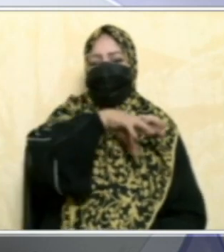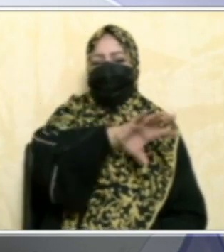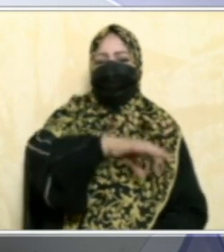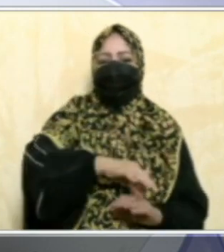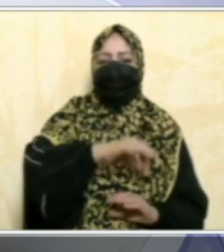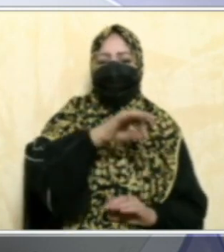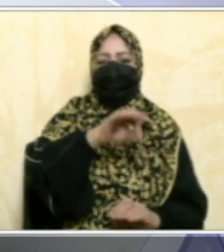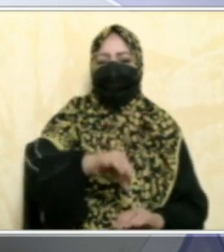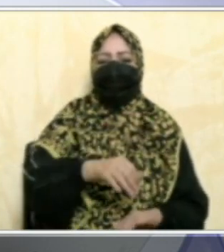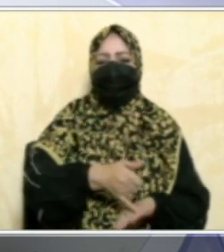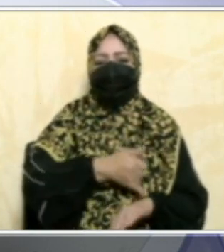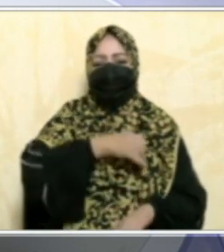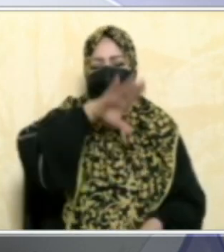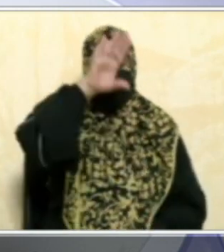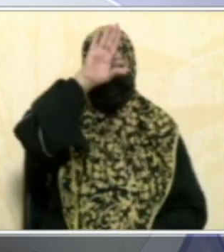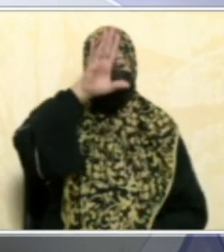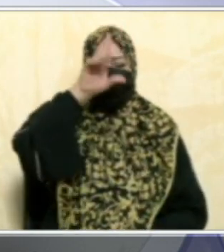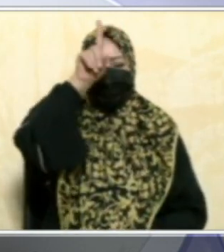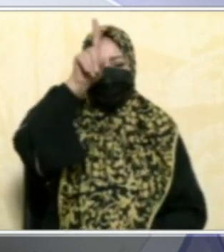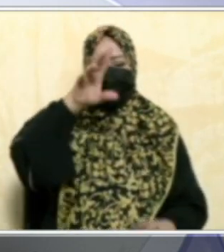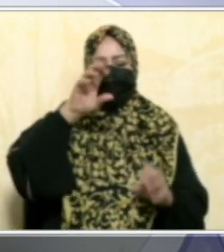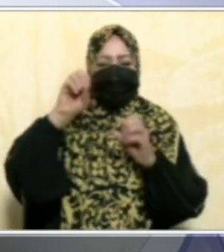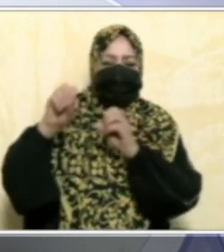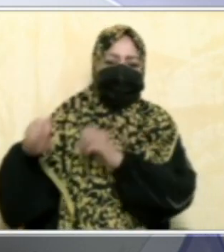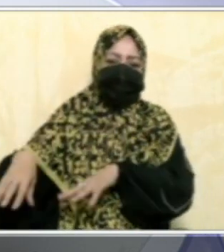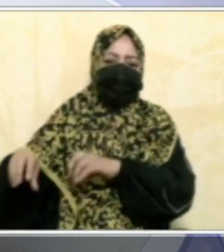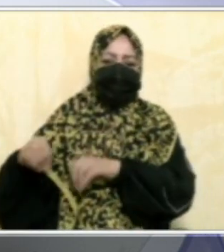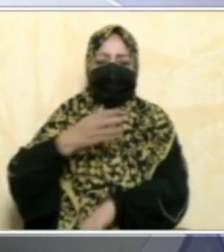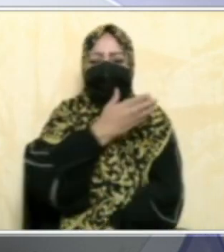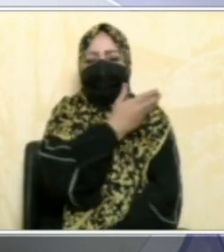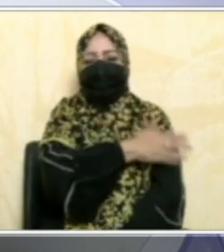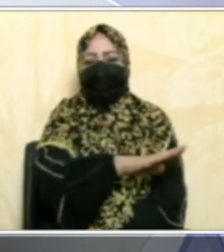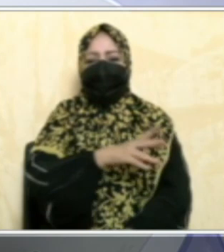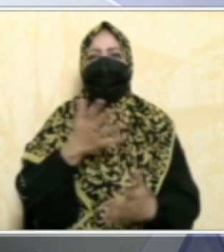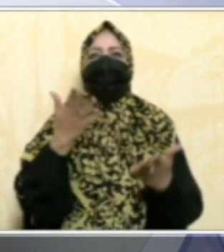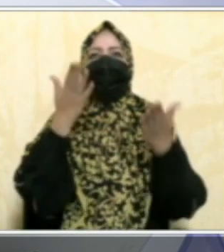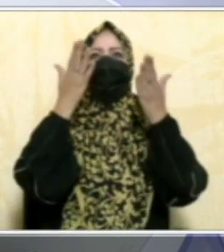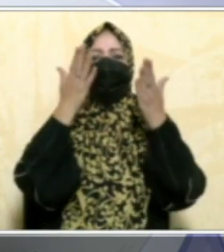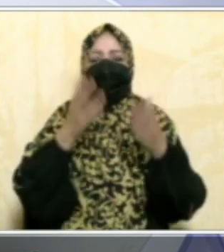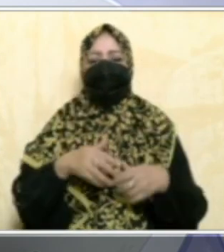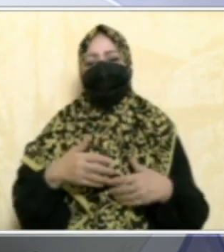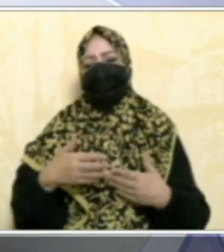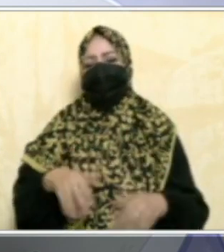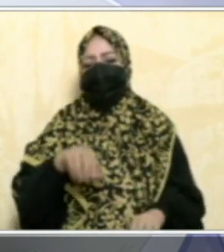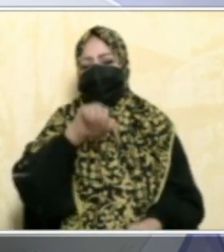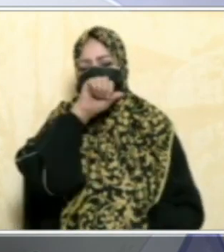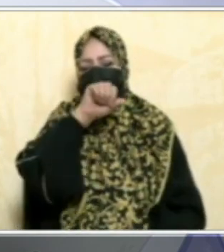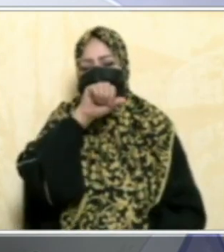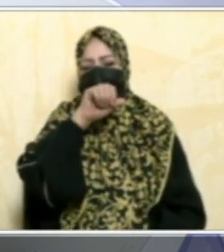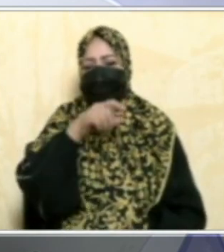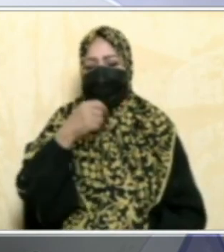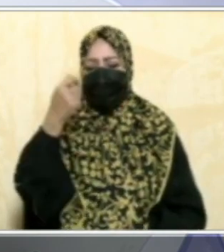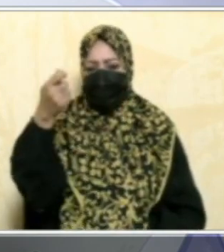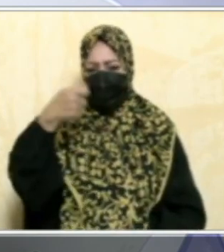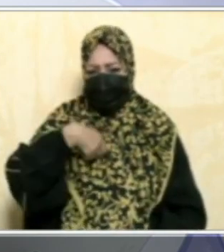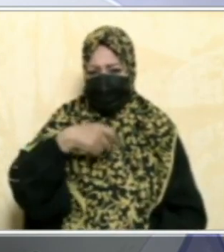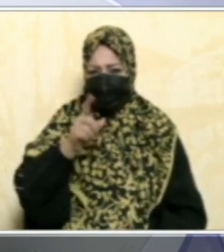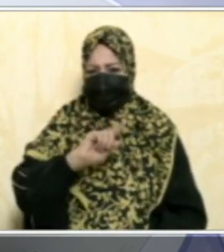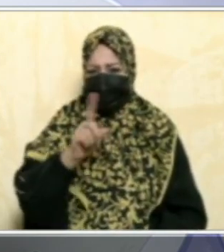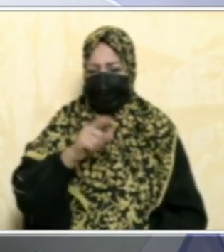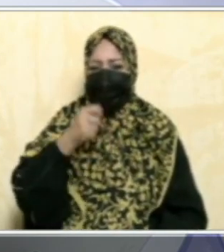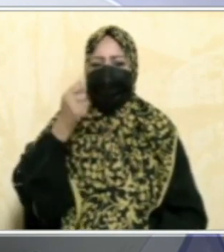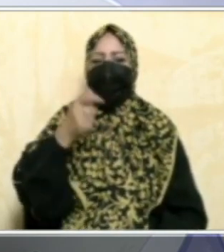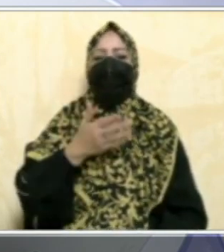الثواب، وفضل الله عز وجل واسع، فإذا قرأ دون يعني أجرة على القراءة ودعا الله عز